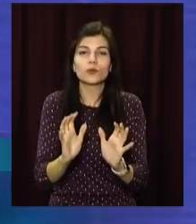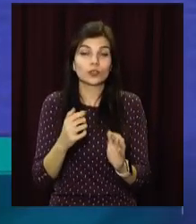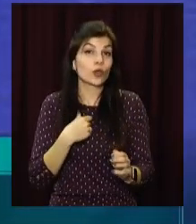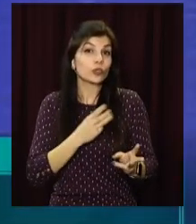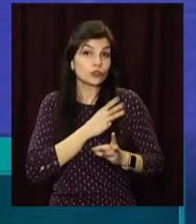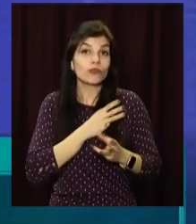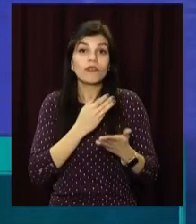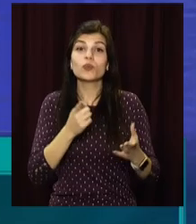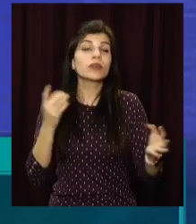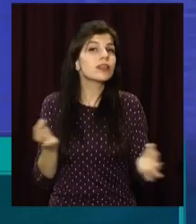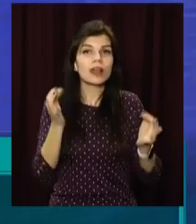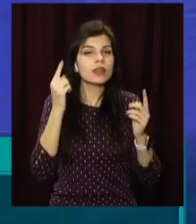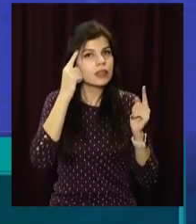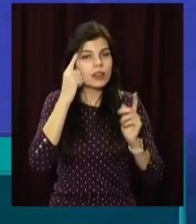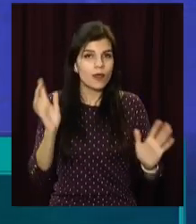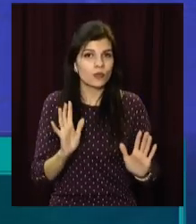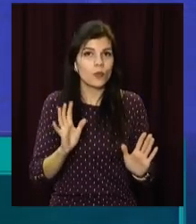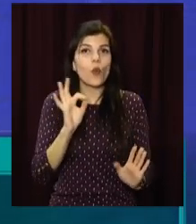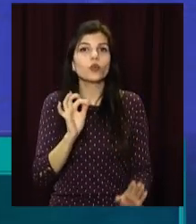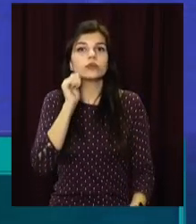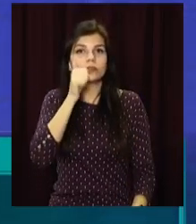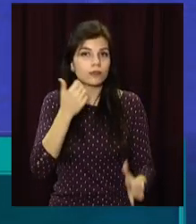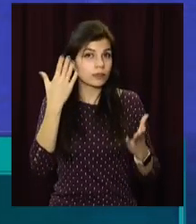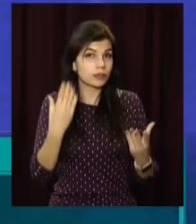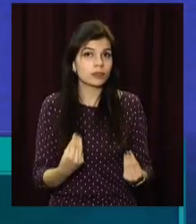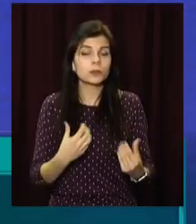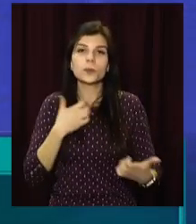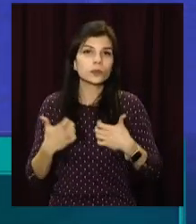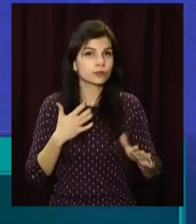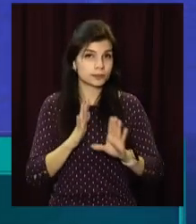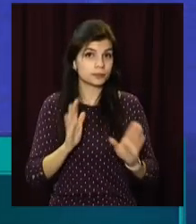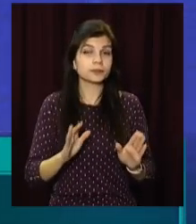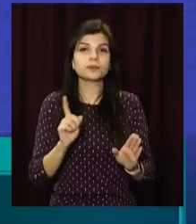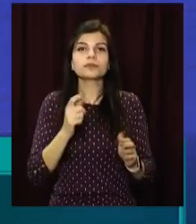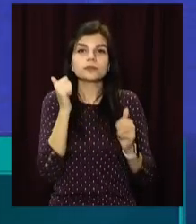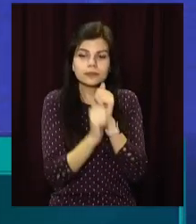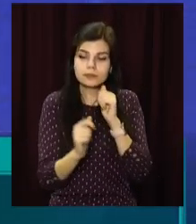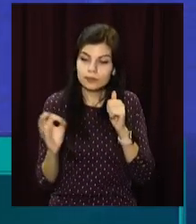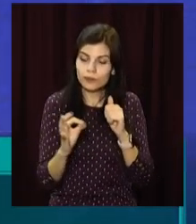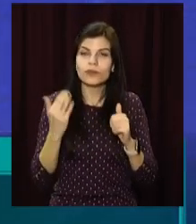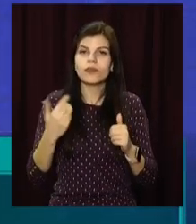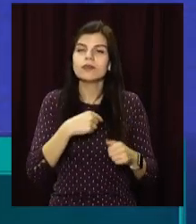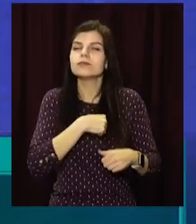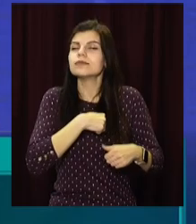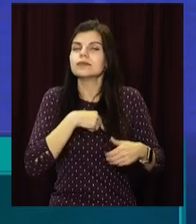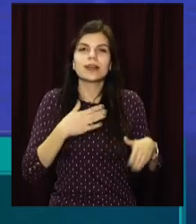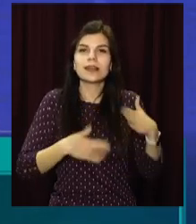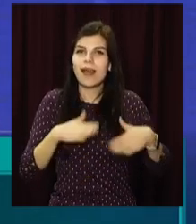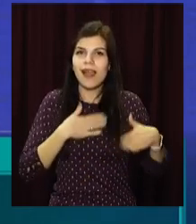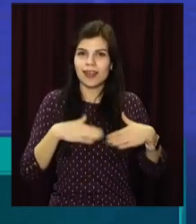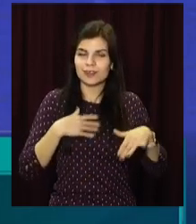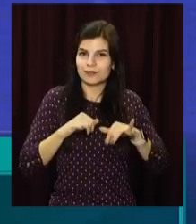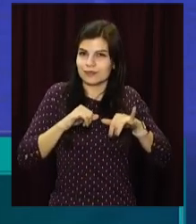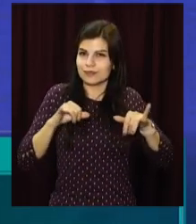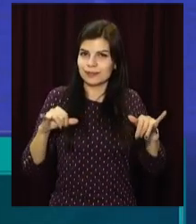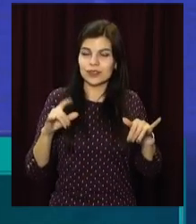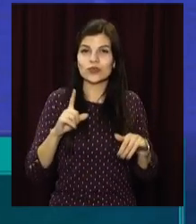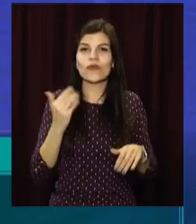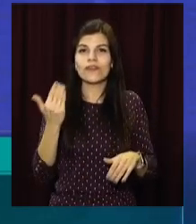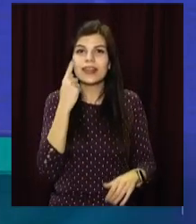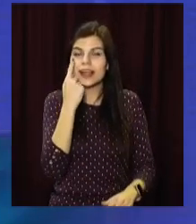желаю вам, щоб ви ніколи не думали о завтрашнім дні. Щоб кожне мгновення переповняло вас радістю, щоб